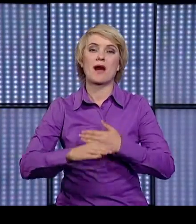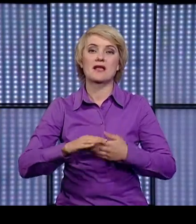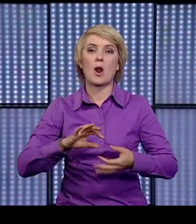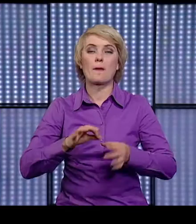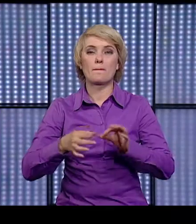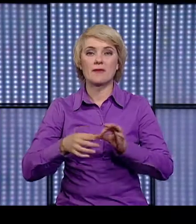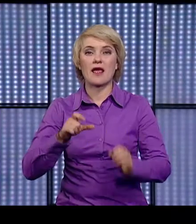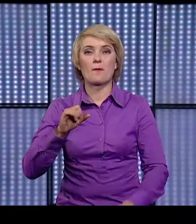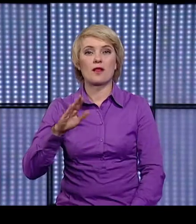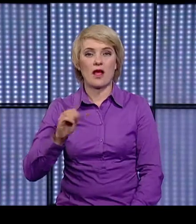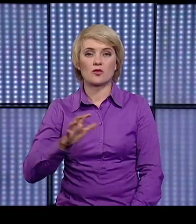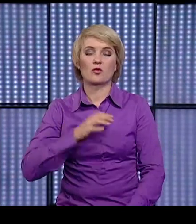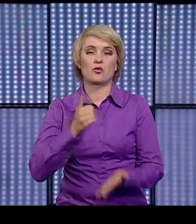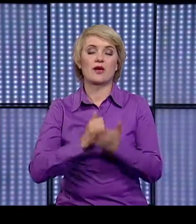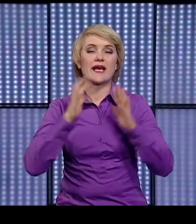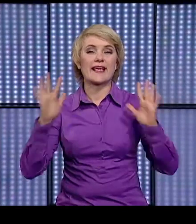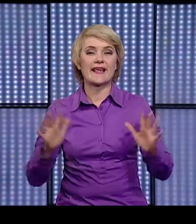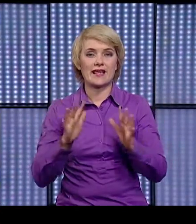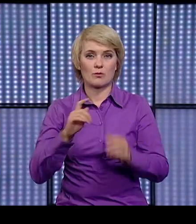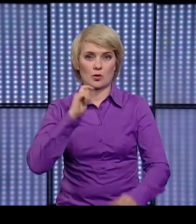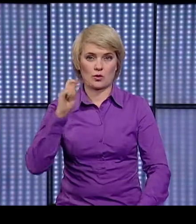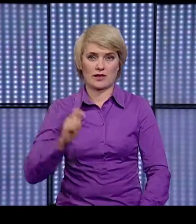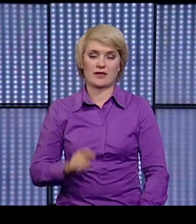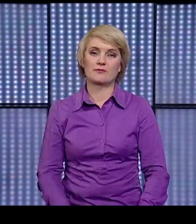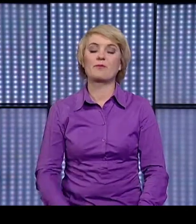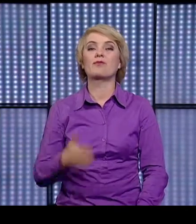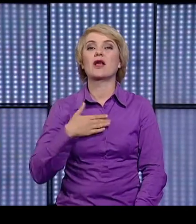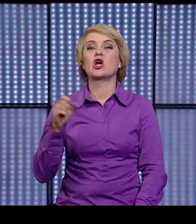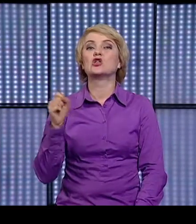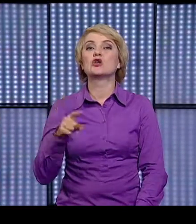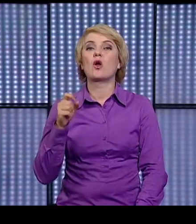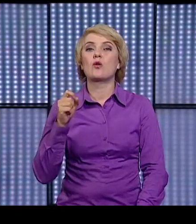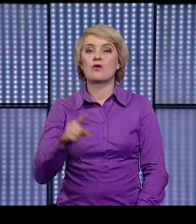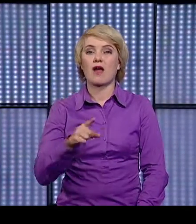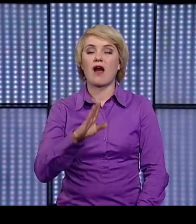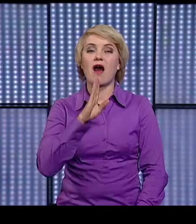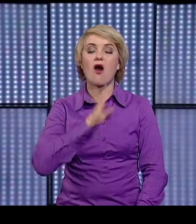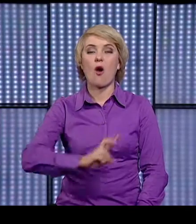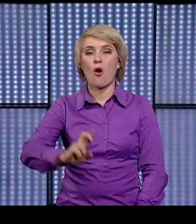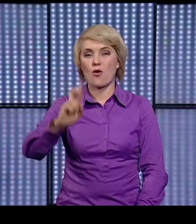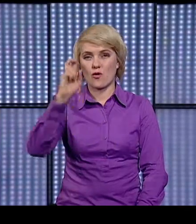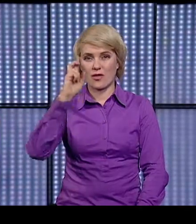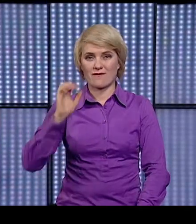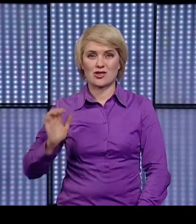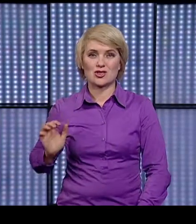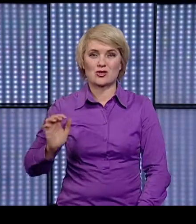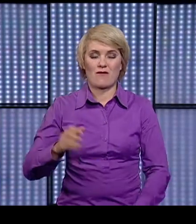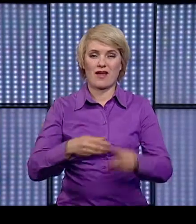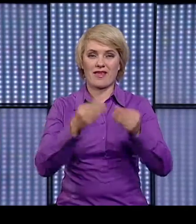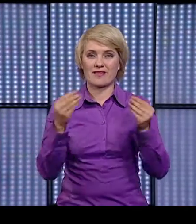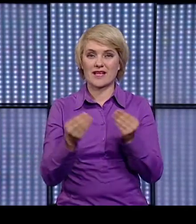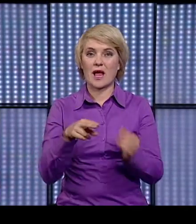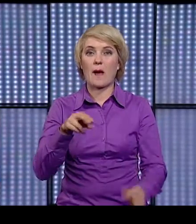Ємельянова лунав тут гімн України. Наша золота королева зі штовхання ядра та диска Марія Помазан на Паралімпіаді у Ріо